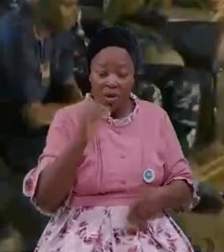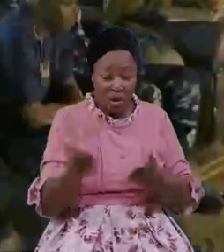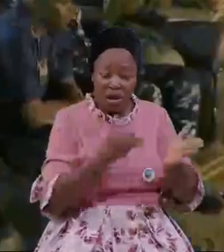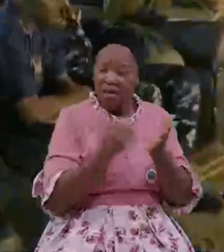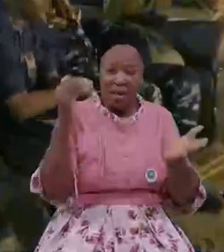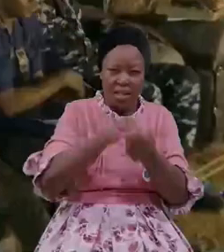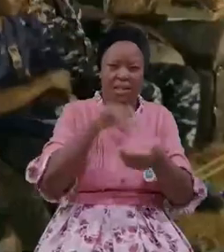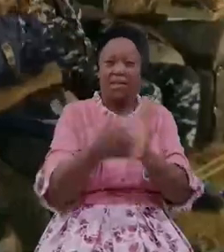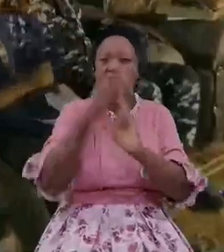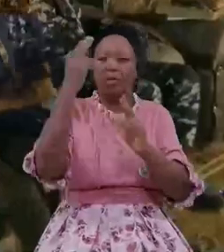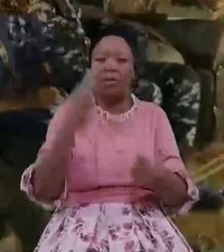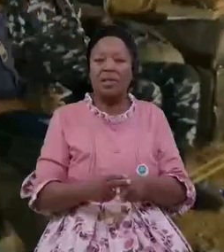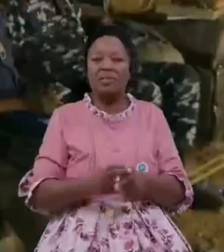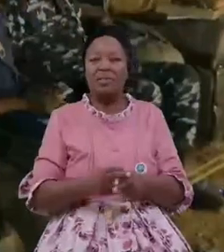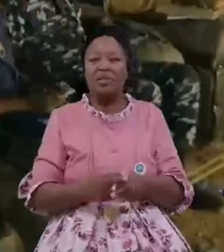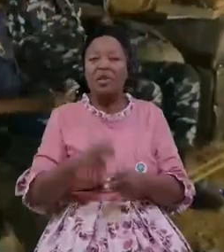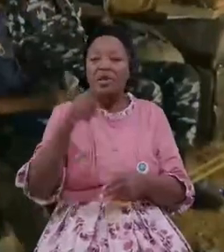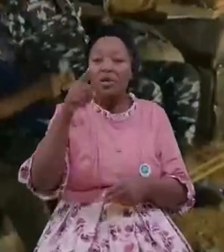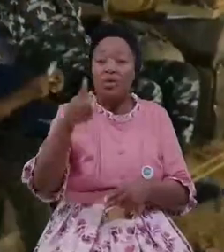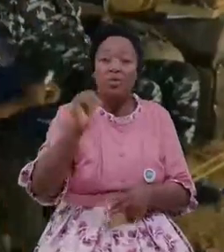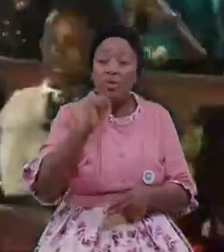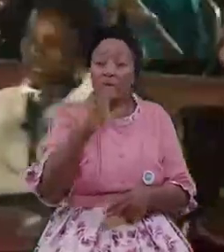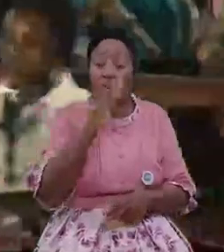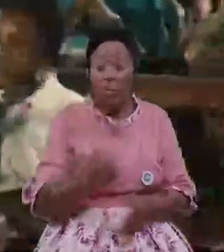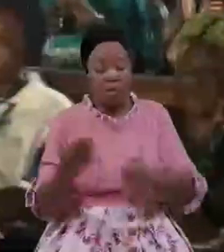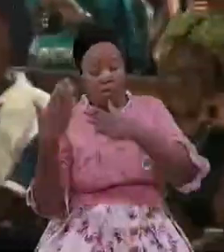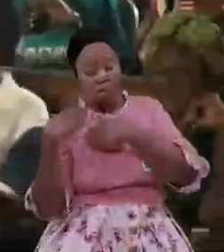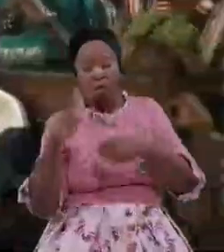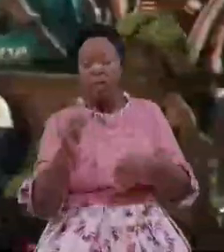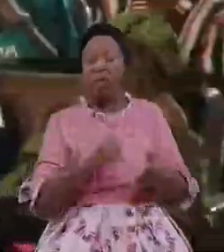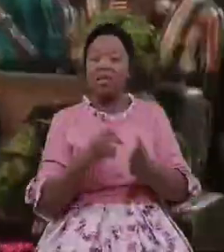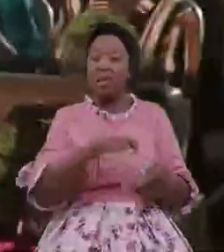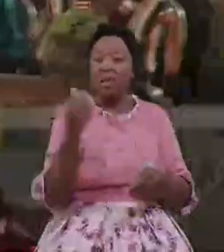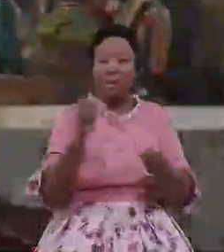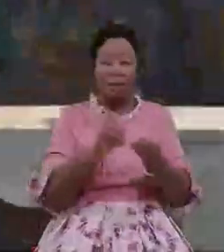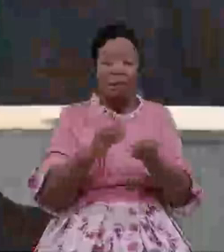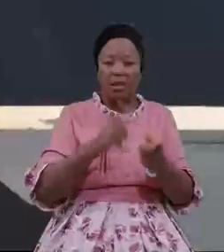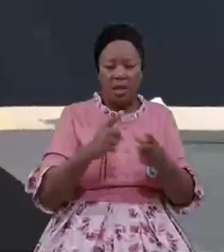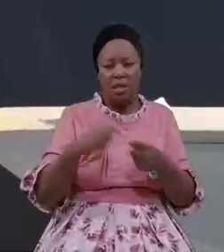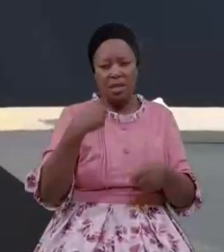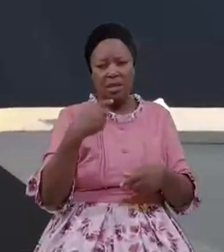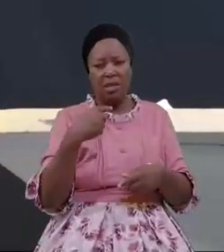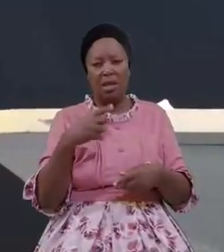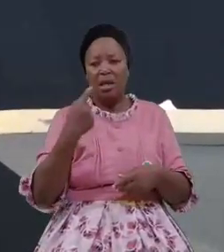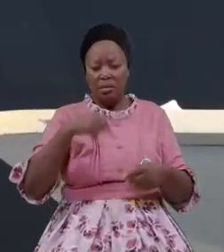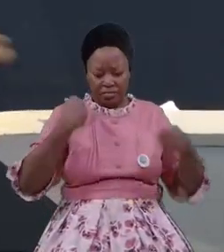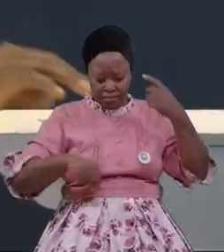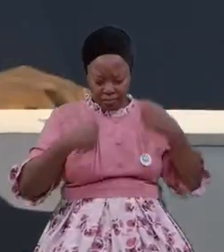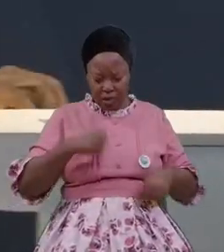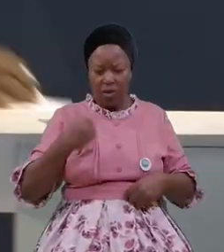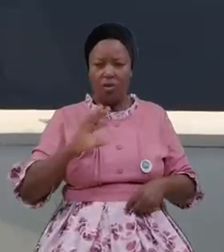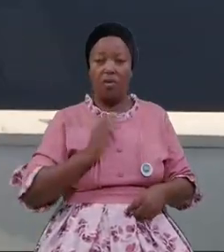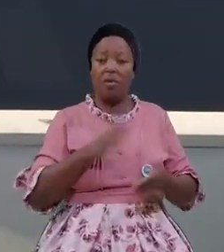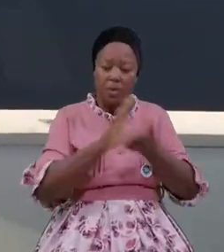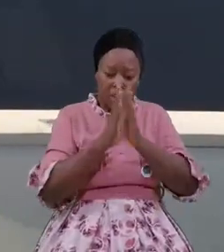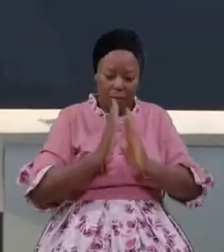plus les porter vous ne serez plus accablé par cela et dit que que